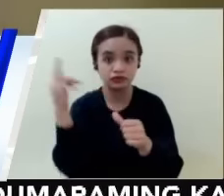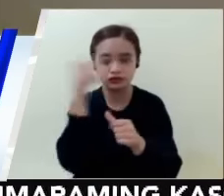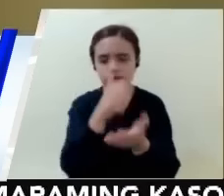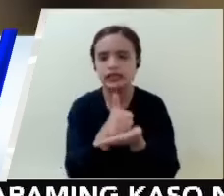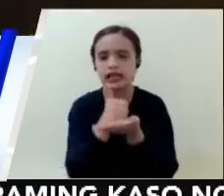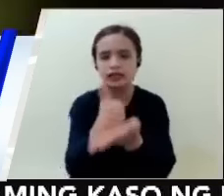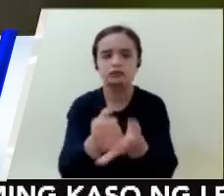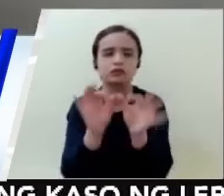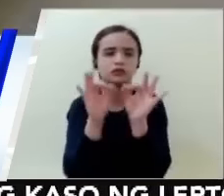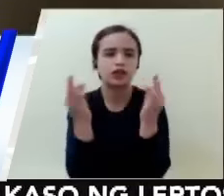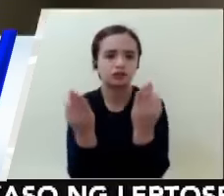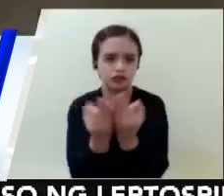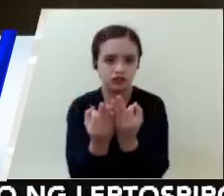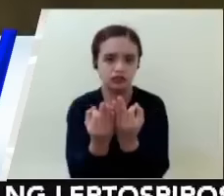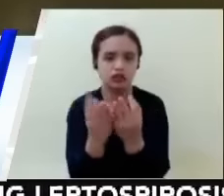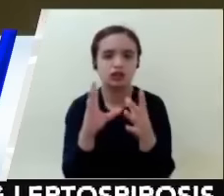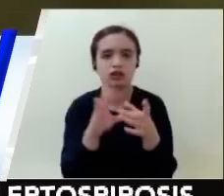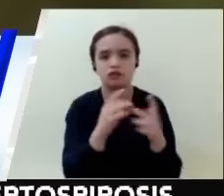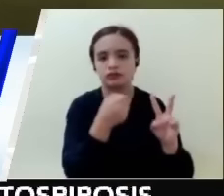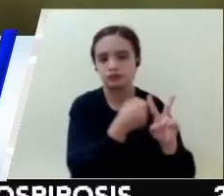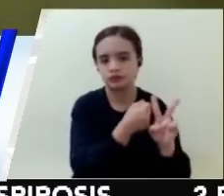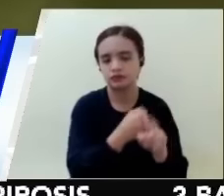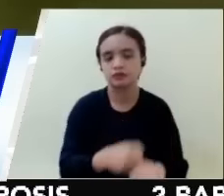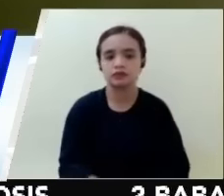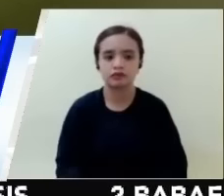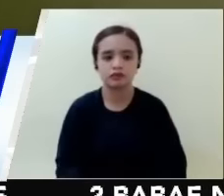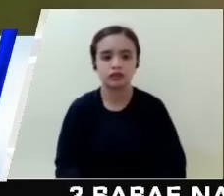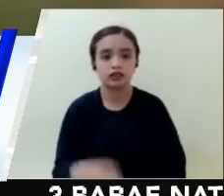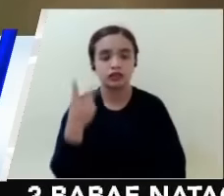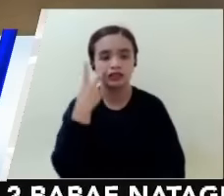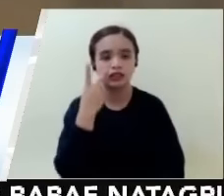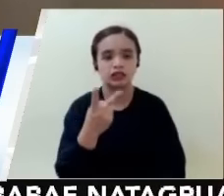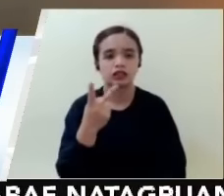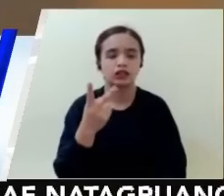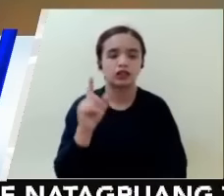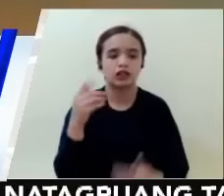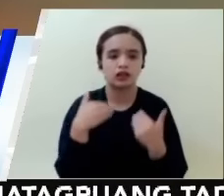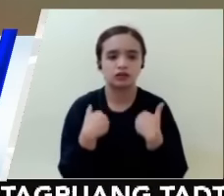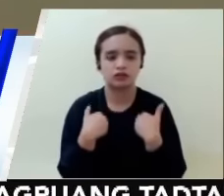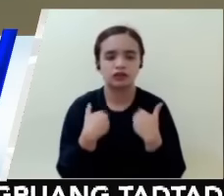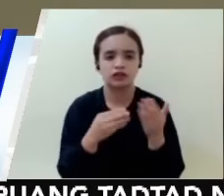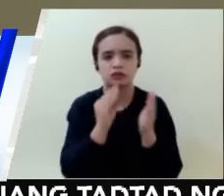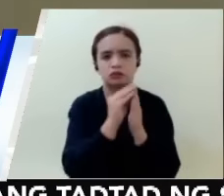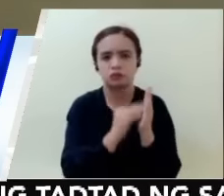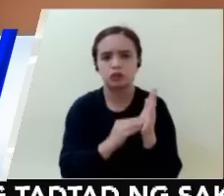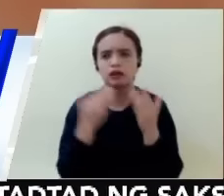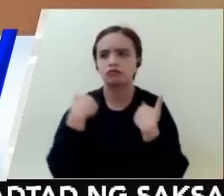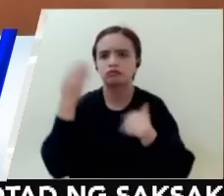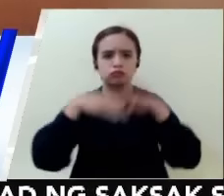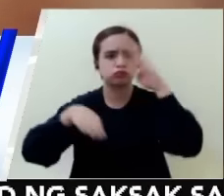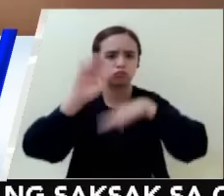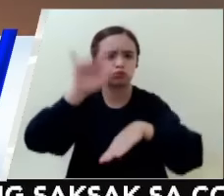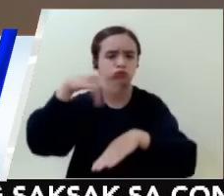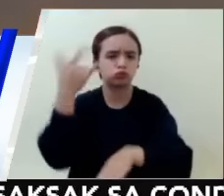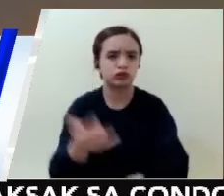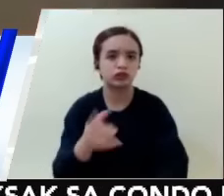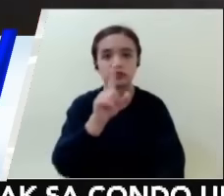nasawi. ATR-27 ang modelo ng eroplano na may naitala na rin aberya at pagbagsak noong